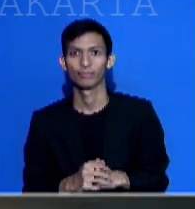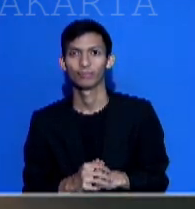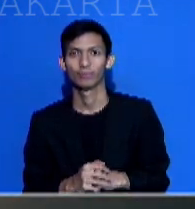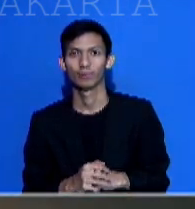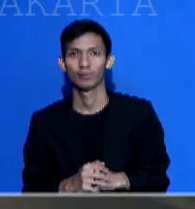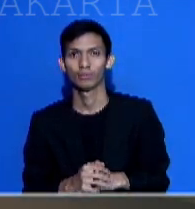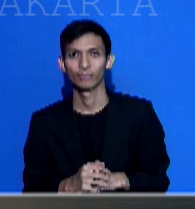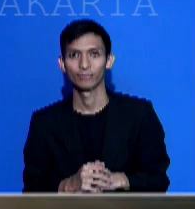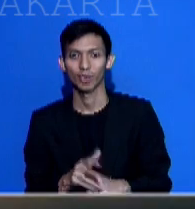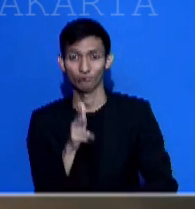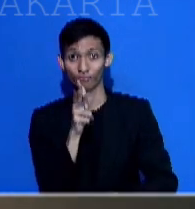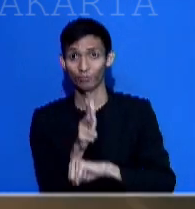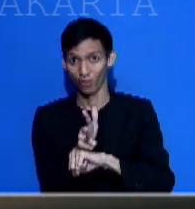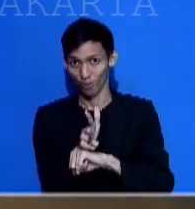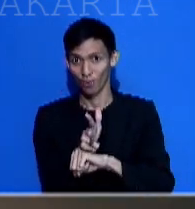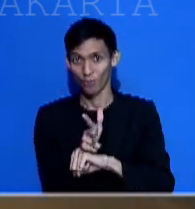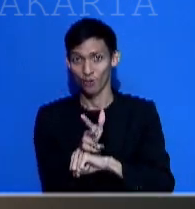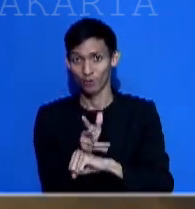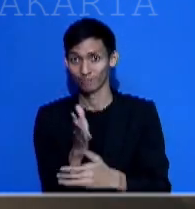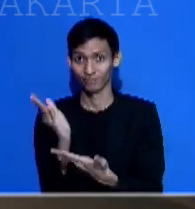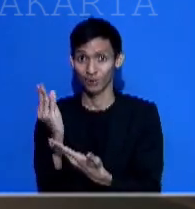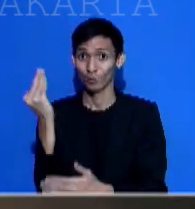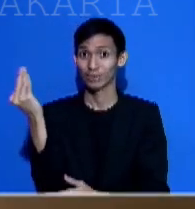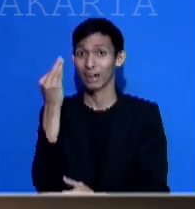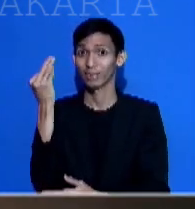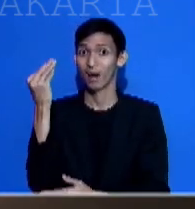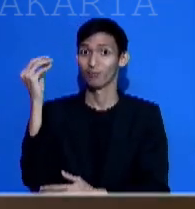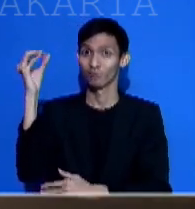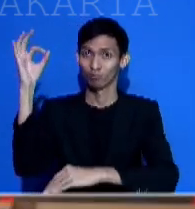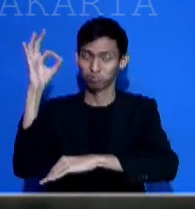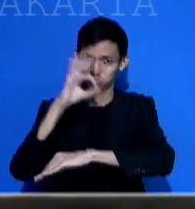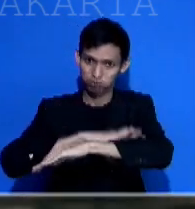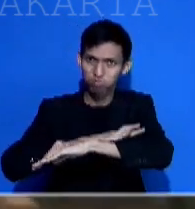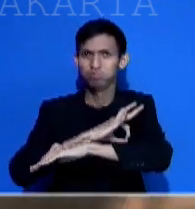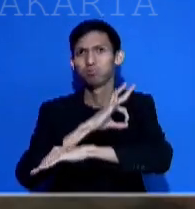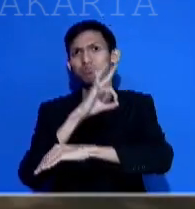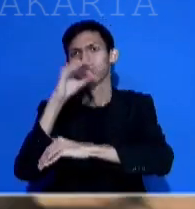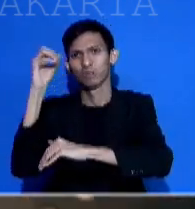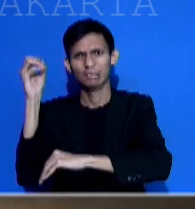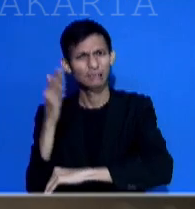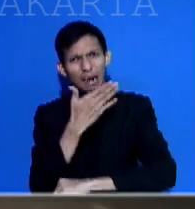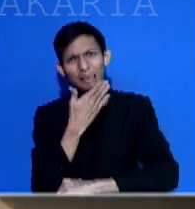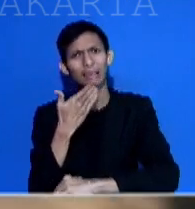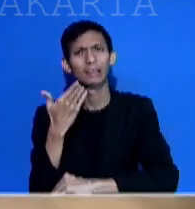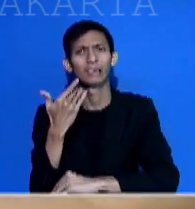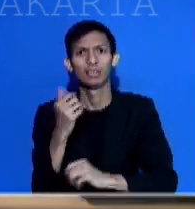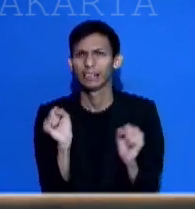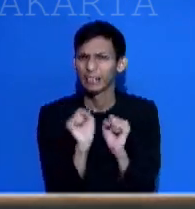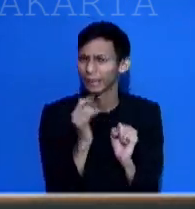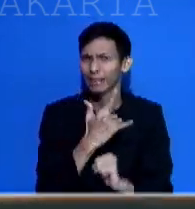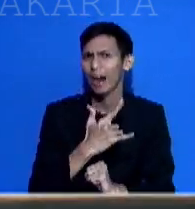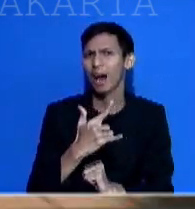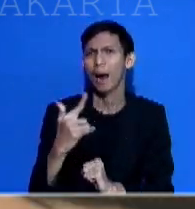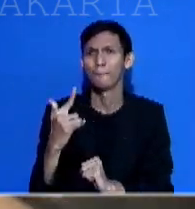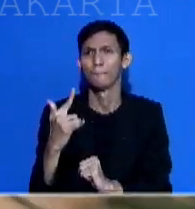Ini adalah perjalananku berburu Golden Sunrise. Dini hari dengan suhu udara yang cukup dingin tak menghalangiku untuk menuju ke bukit yang